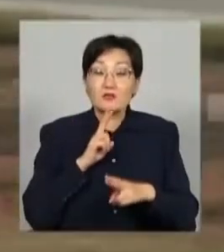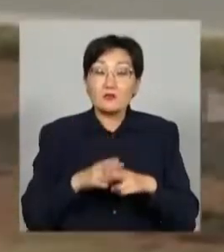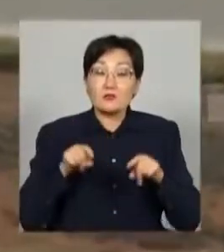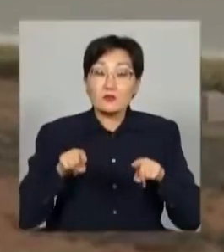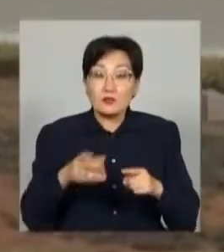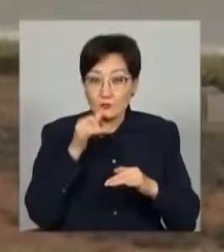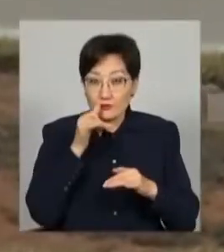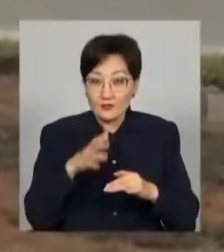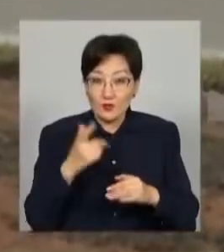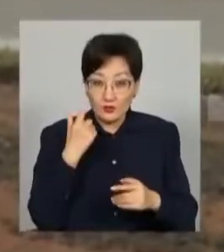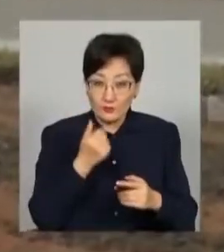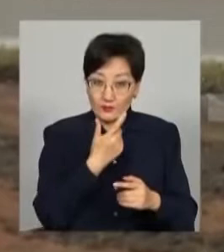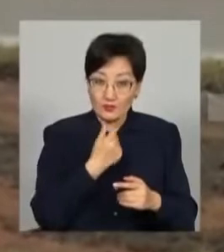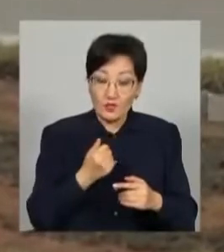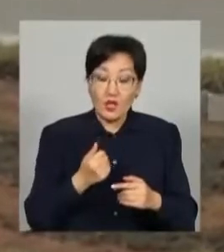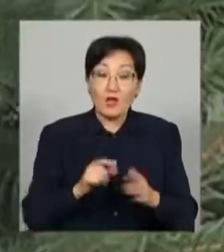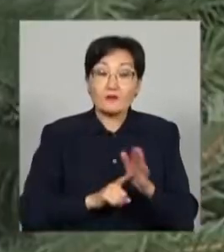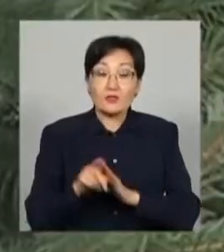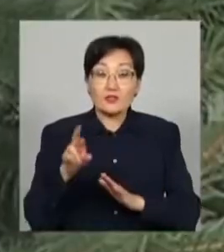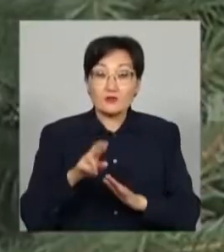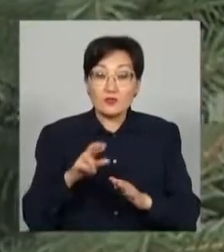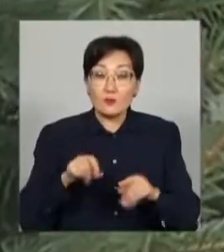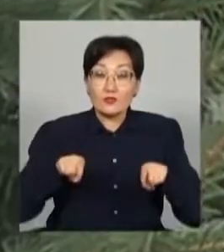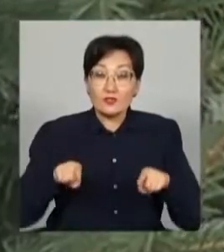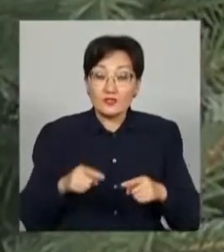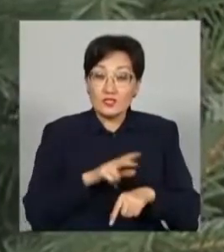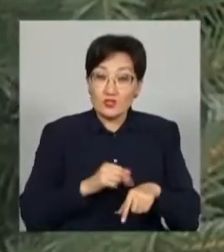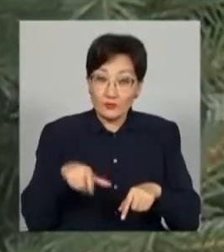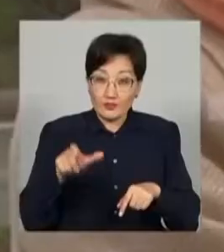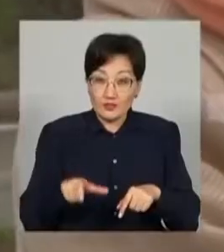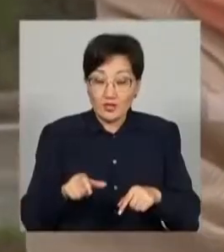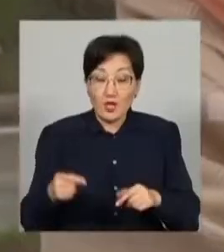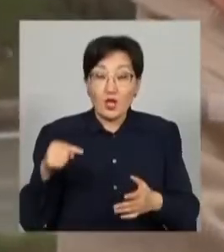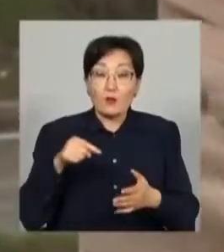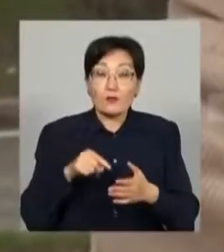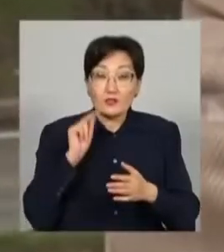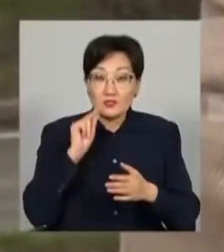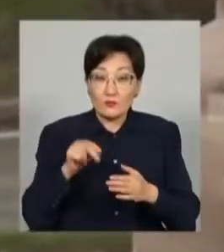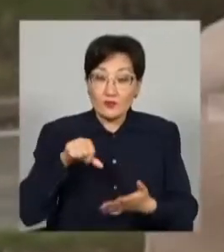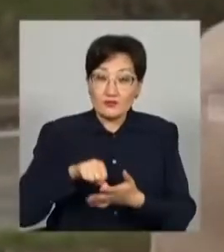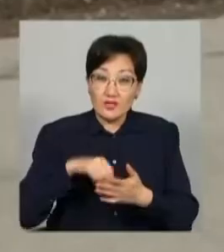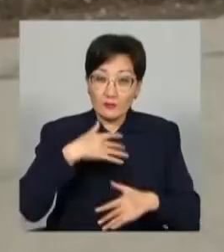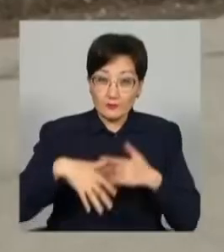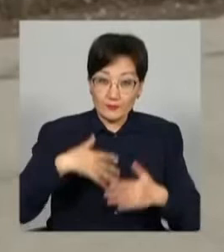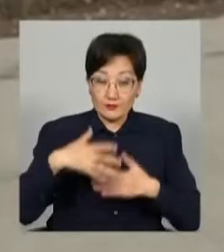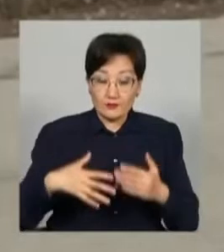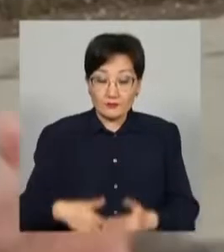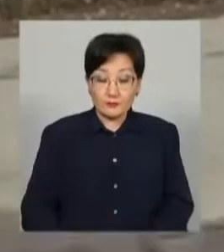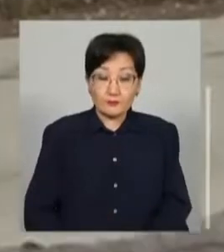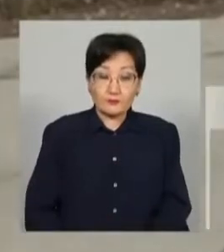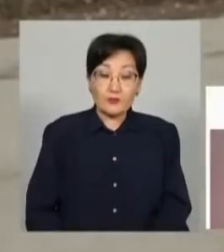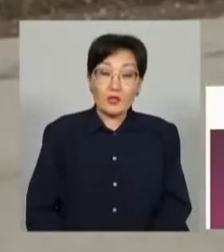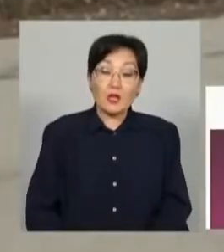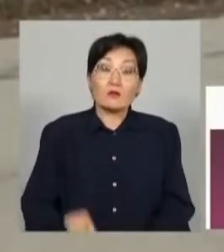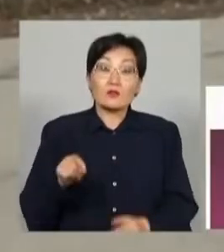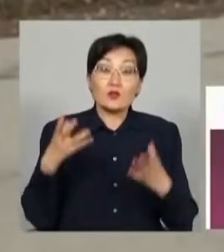задержанного не может сдержать слез. В начале января Уркена схватили сотрудники полиции по подозрению в участии в беспорядках.